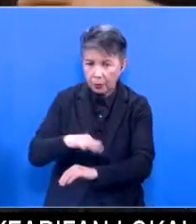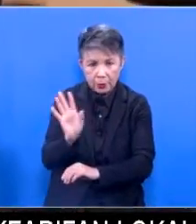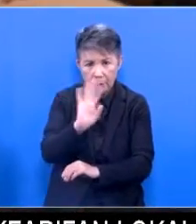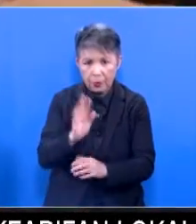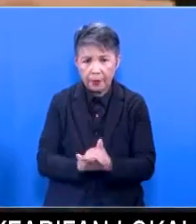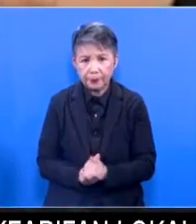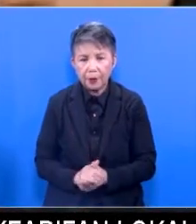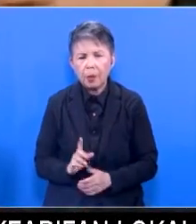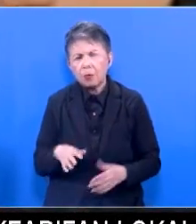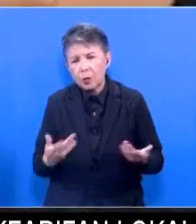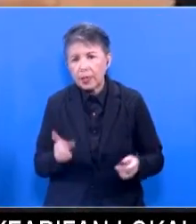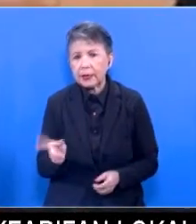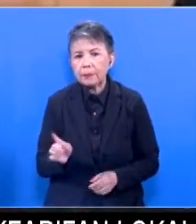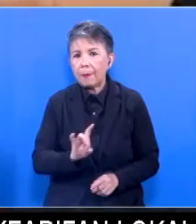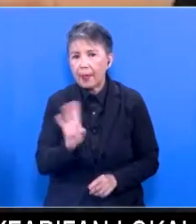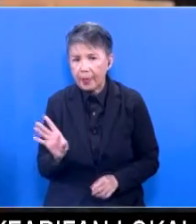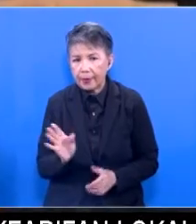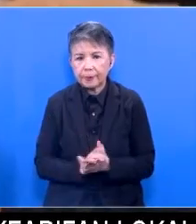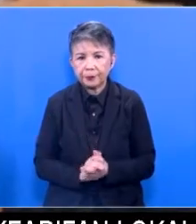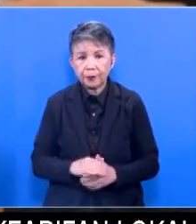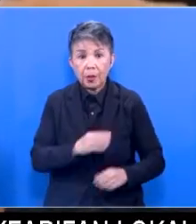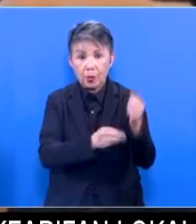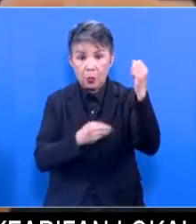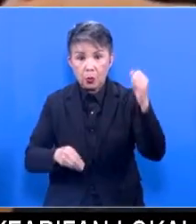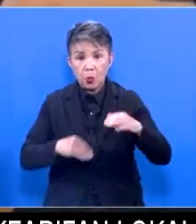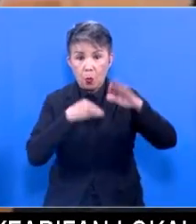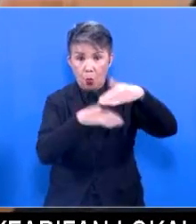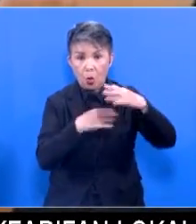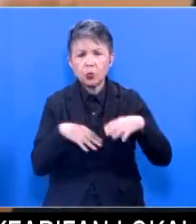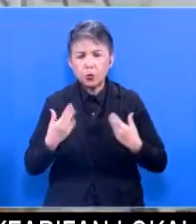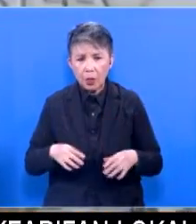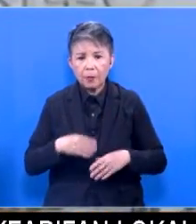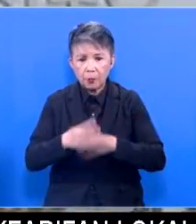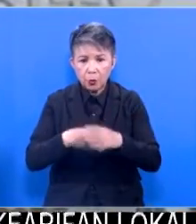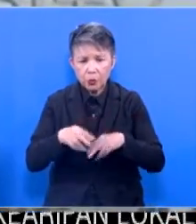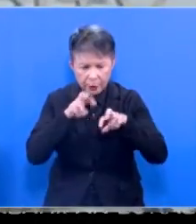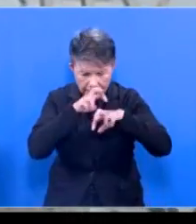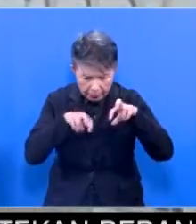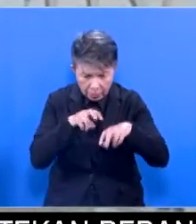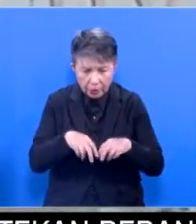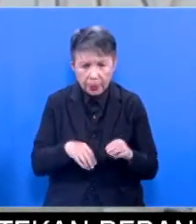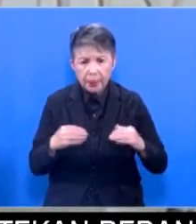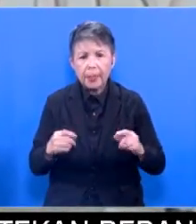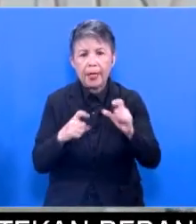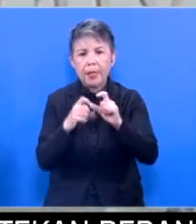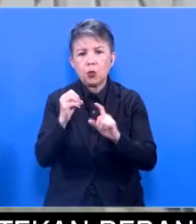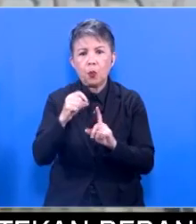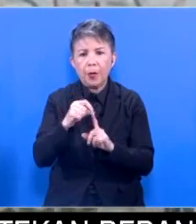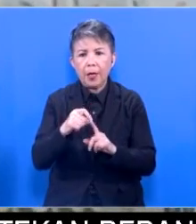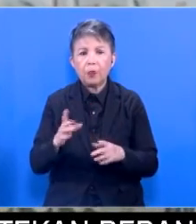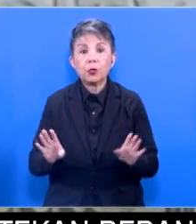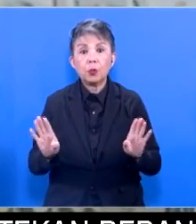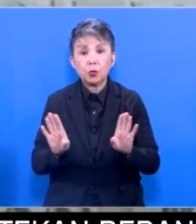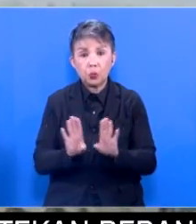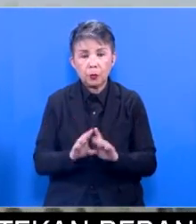lain penyebab jatuhnya lift. Sementara pengelola mal menyatakan sudah melakukan prosedur pengecekan sesuai standar, termasuk saat mal tutup